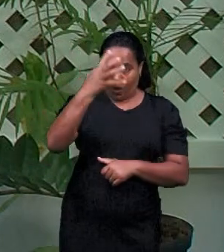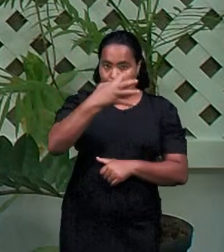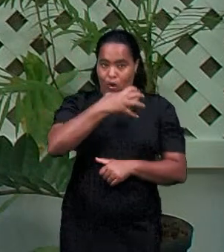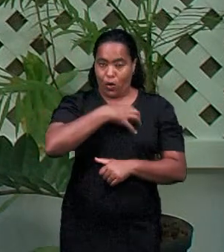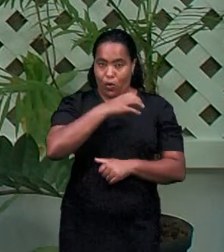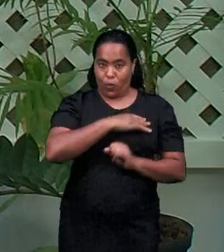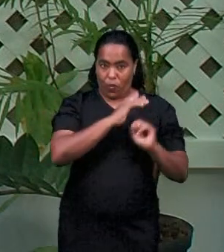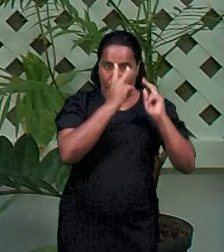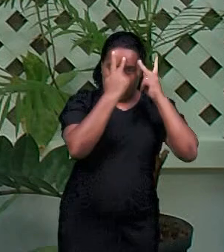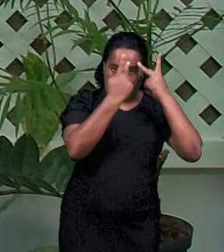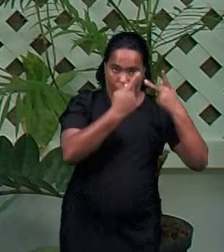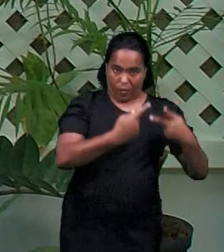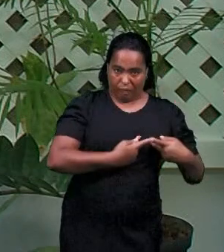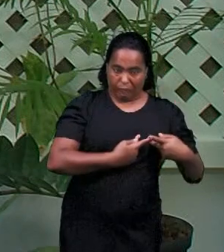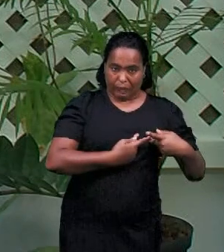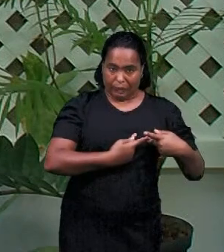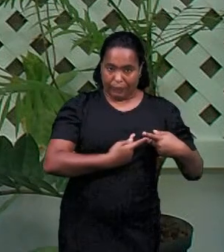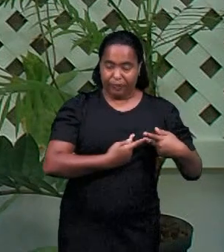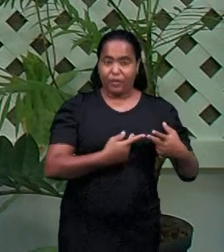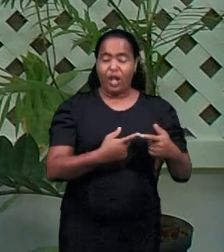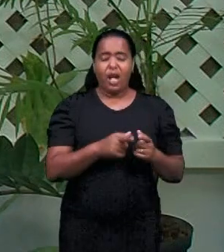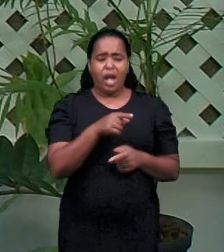cause de cela. Le problème,